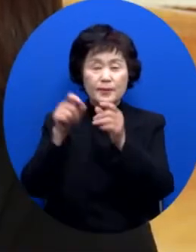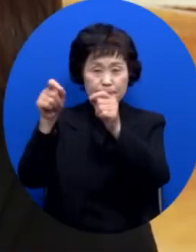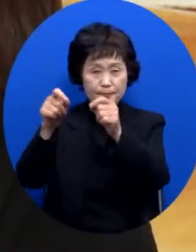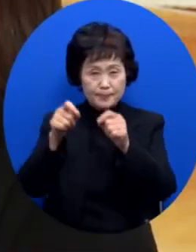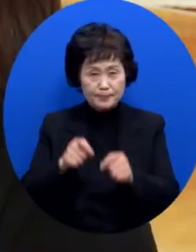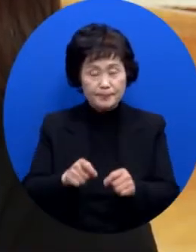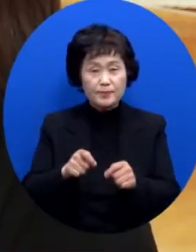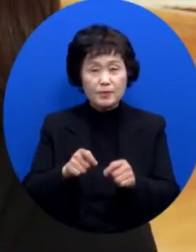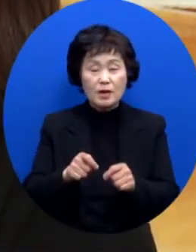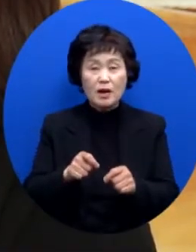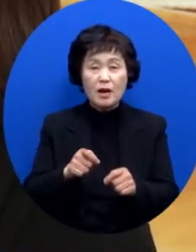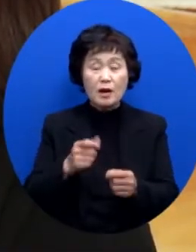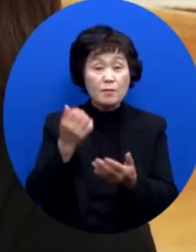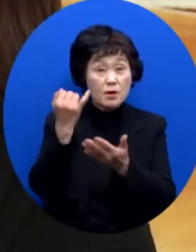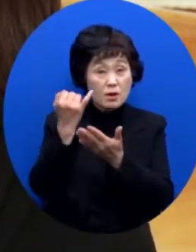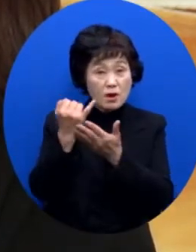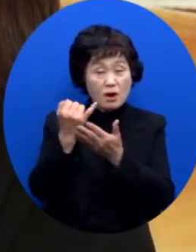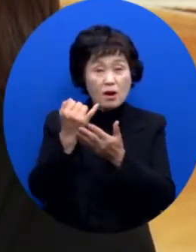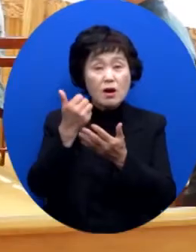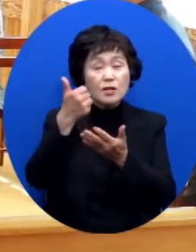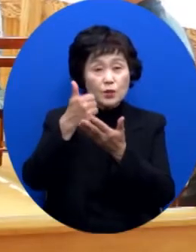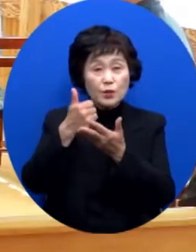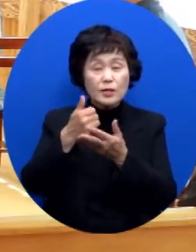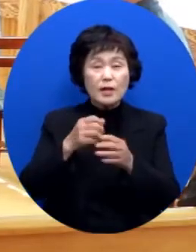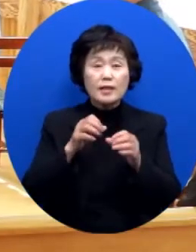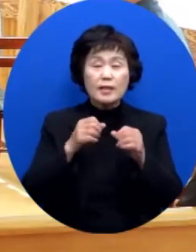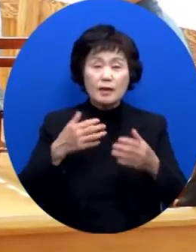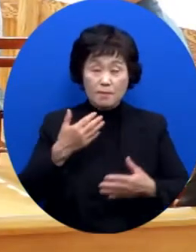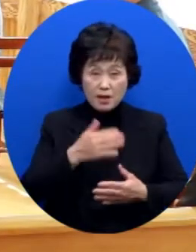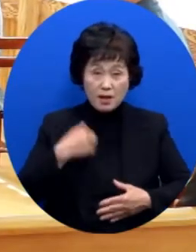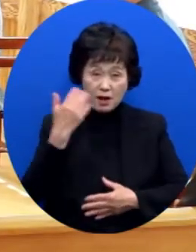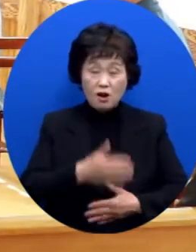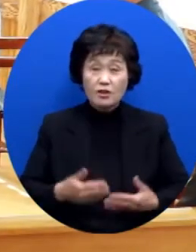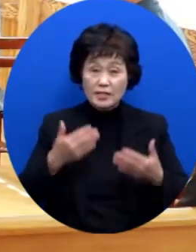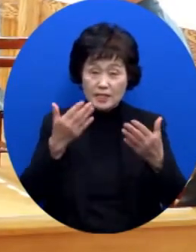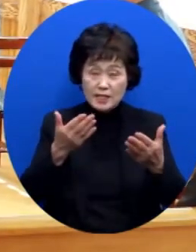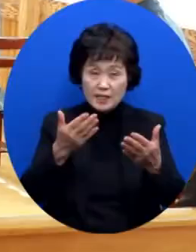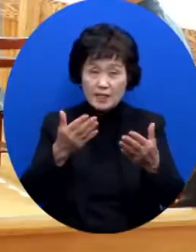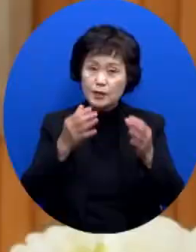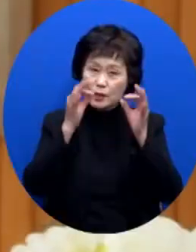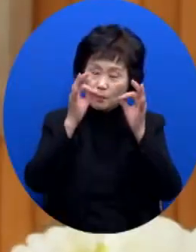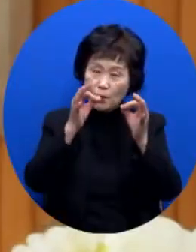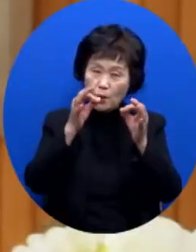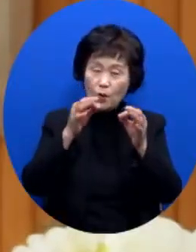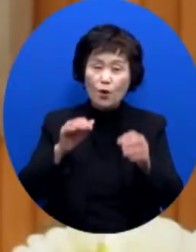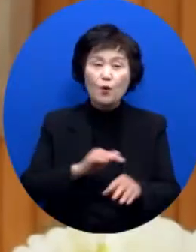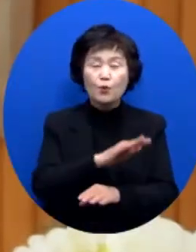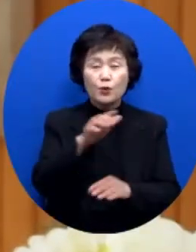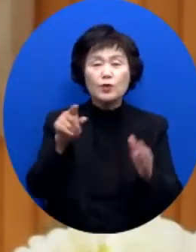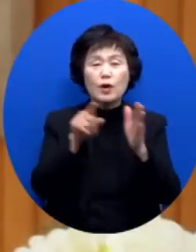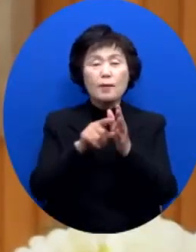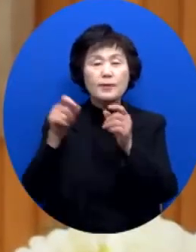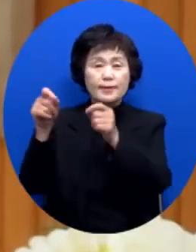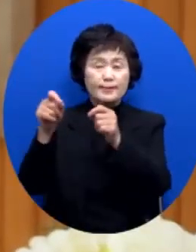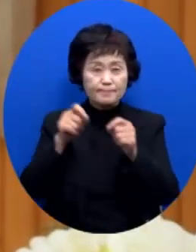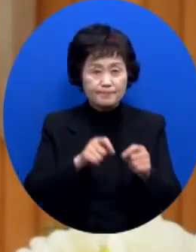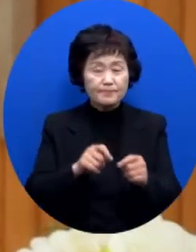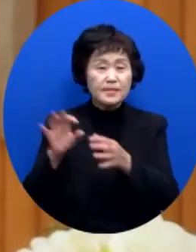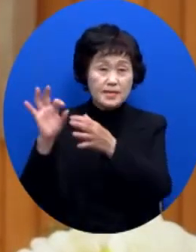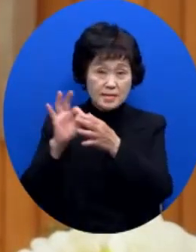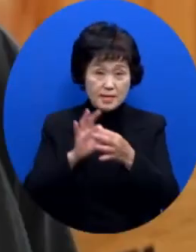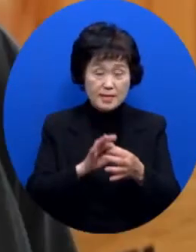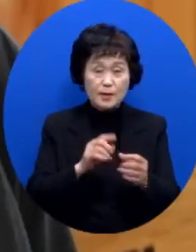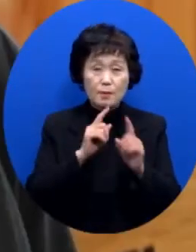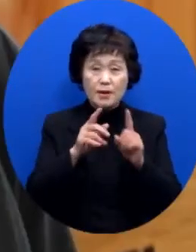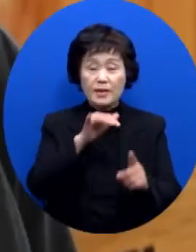그의 헌신을 돌아보고 우리 또한 그 귀한 선교 사명을 위협하자 고 전했습니다 코 임 윤 선교사는